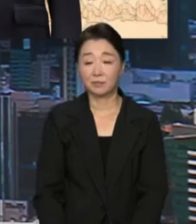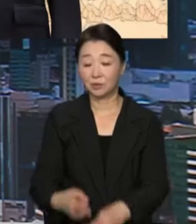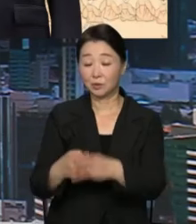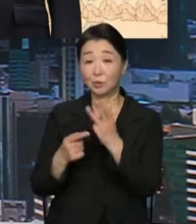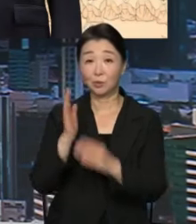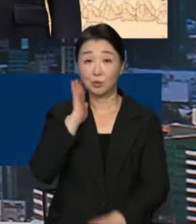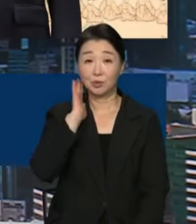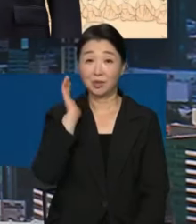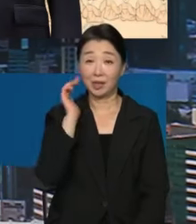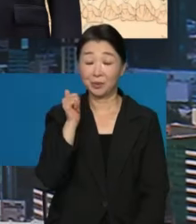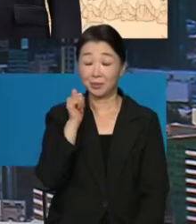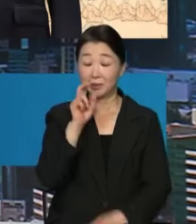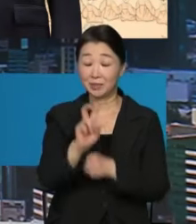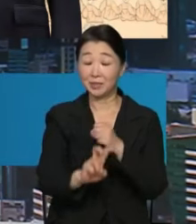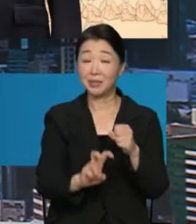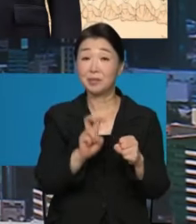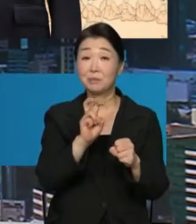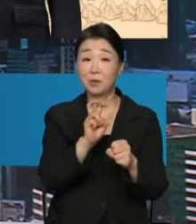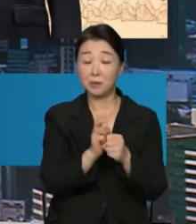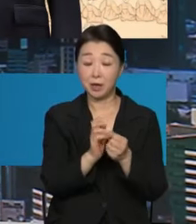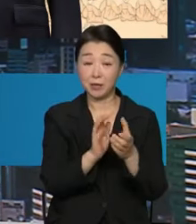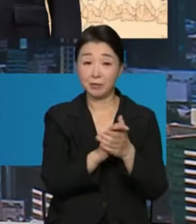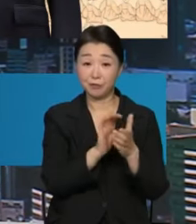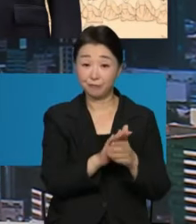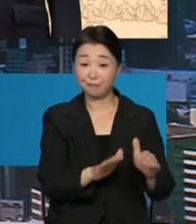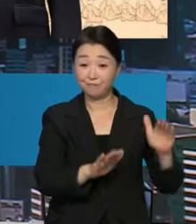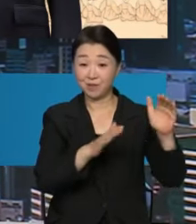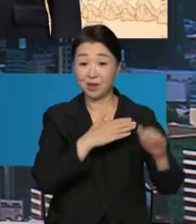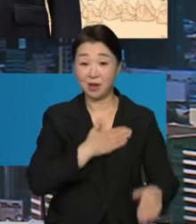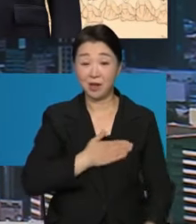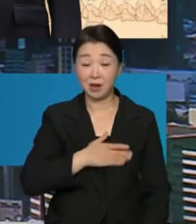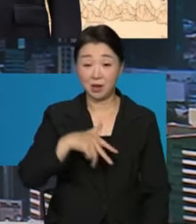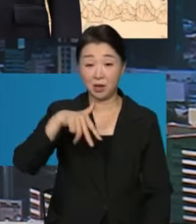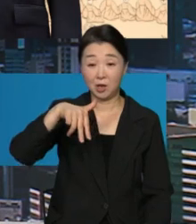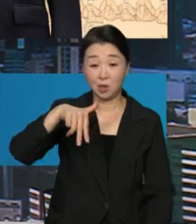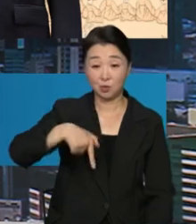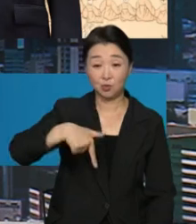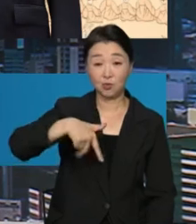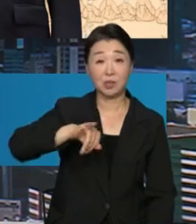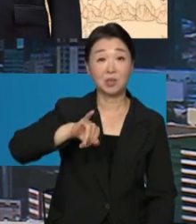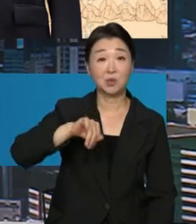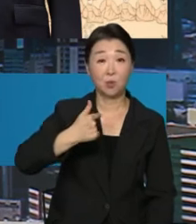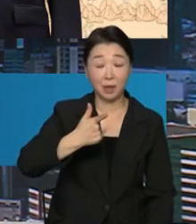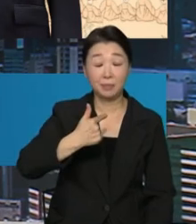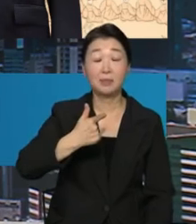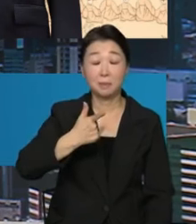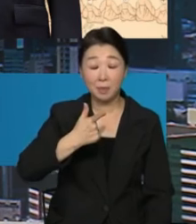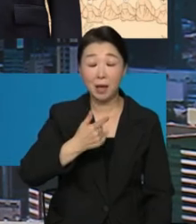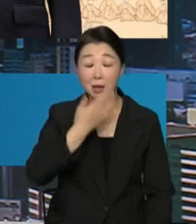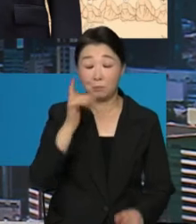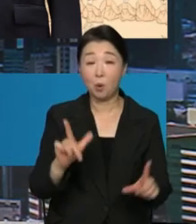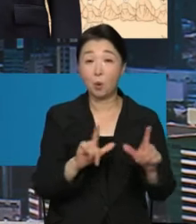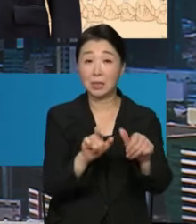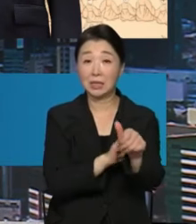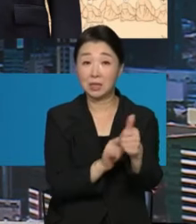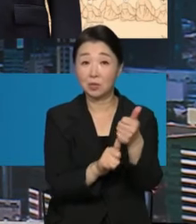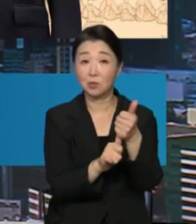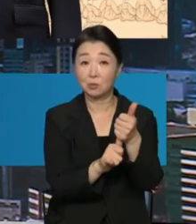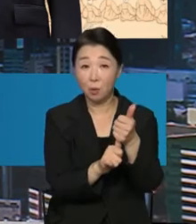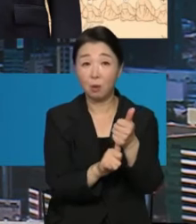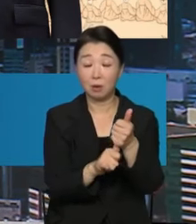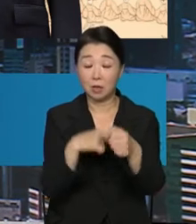윤석열 대통령의 20년 직위로 알려진 인물이죠. 주기한 전 대통령 민생특보가 연봉 3억 원이 넘는